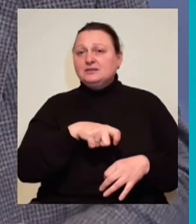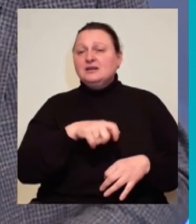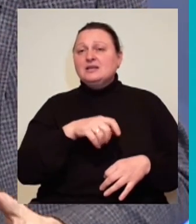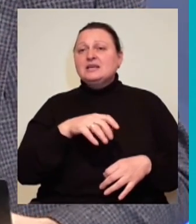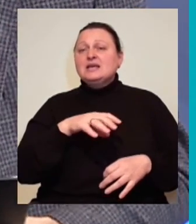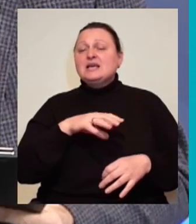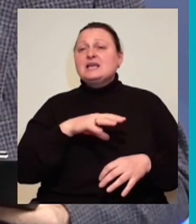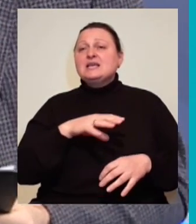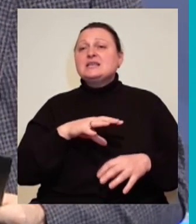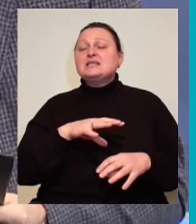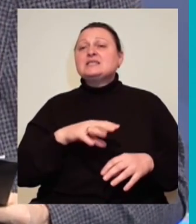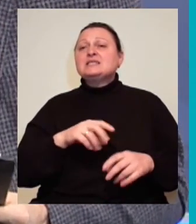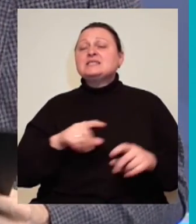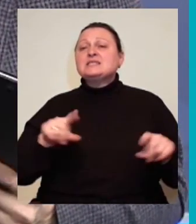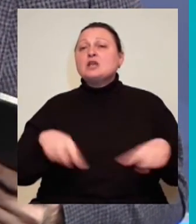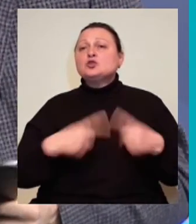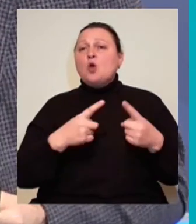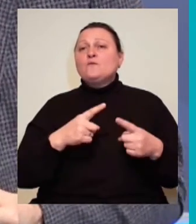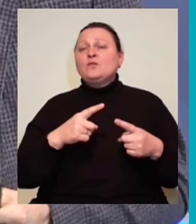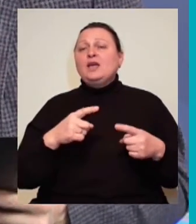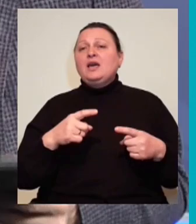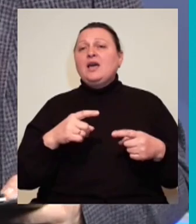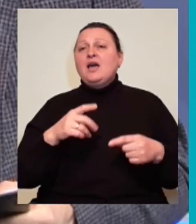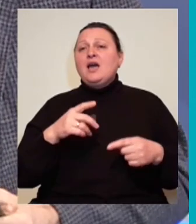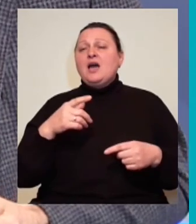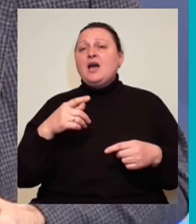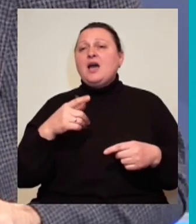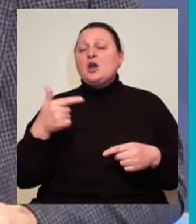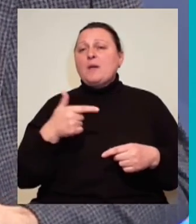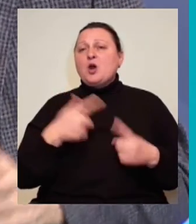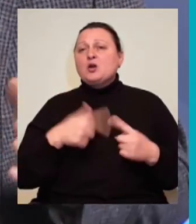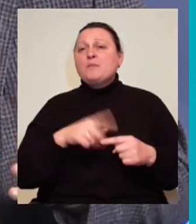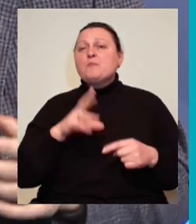засновником громадської організації «Веловектор». Спілкувалися про поточний ремонт доріг в Одесі.